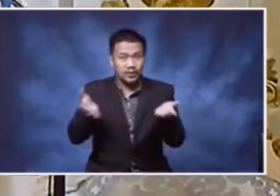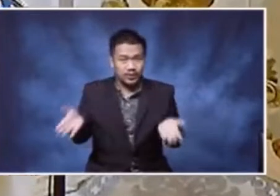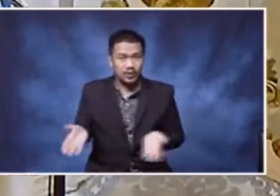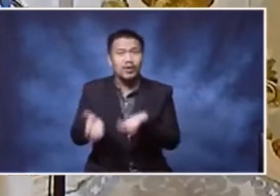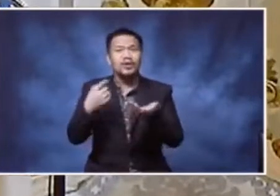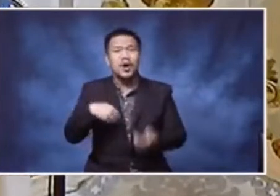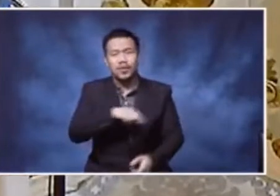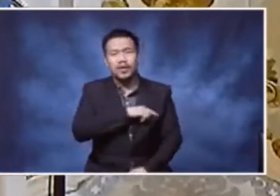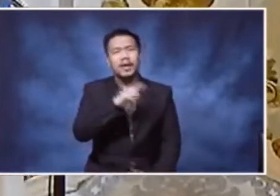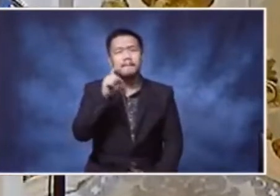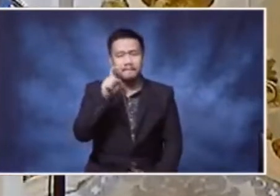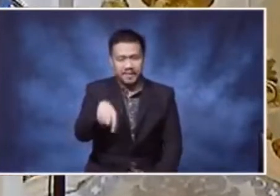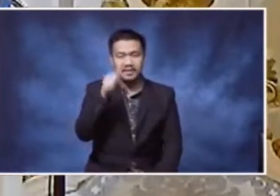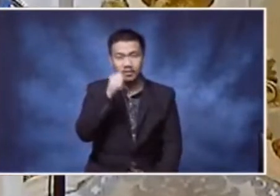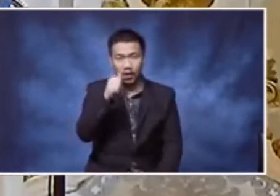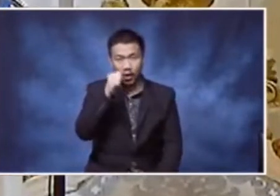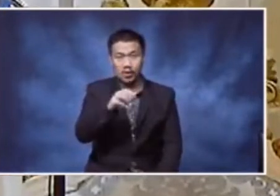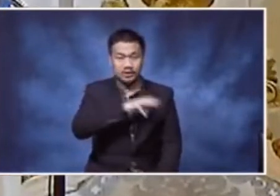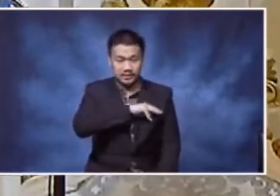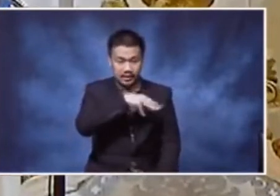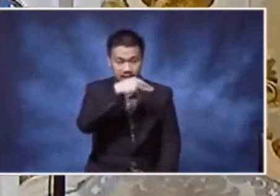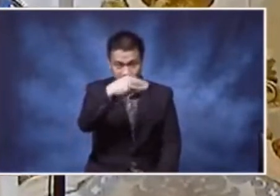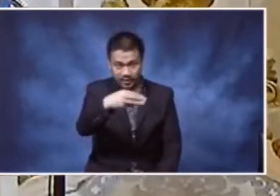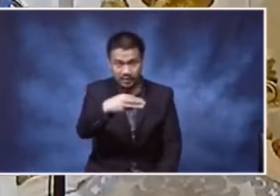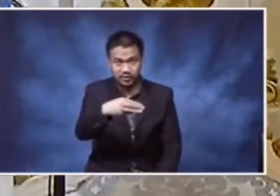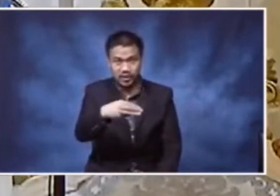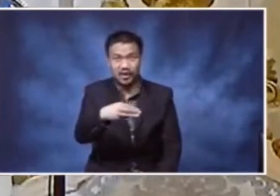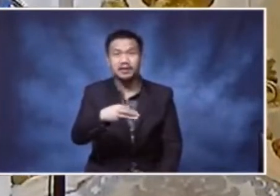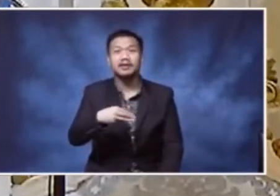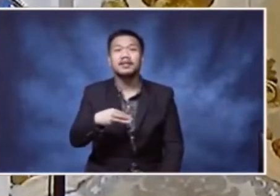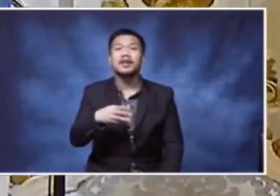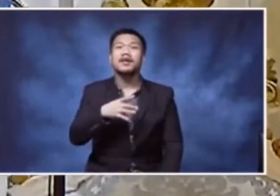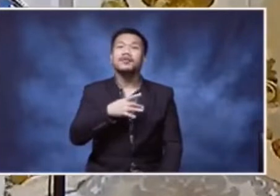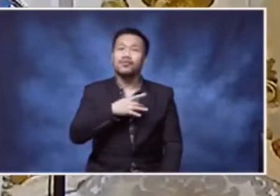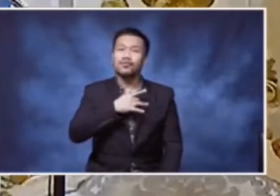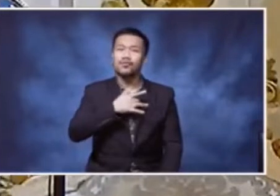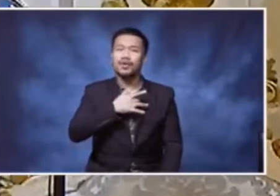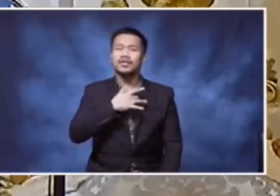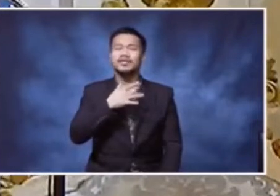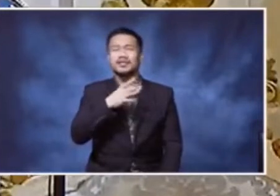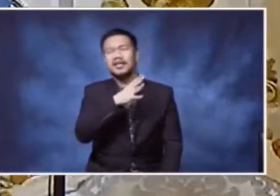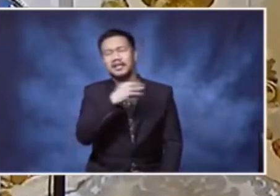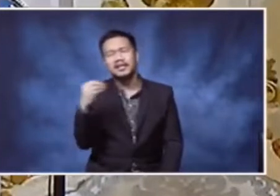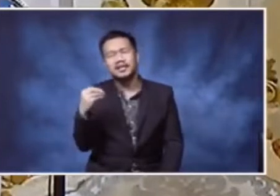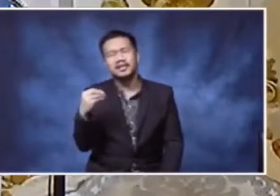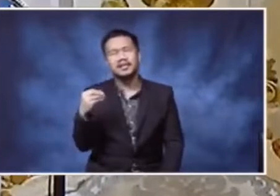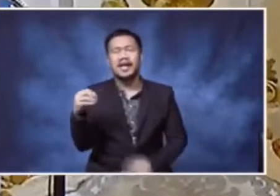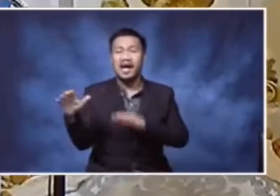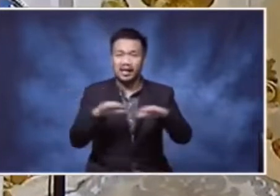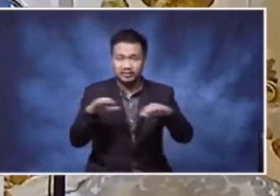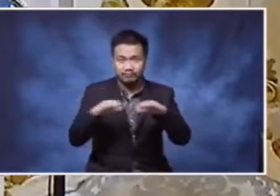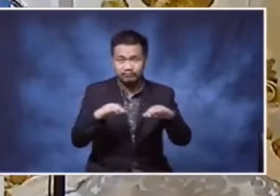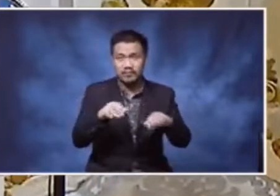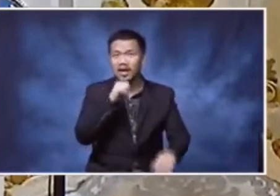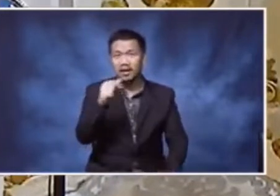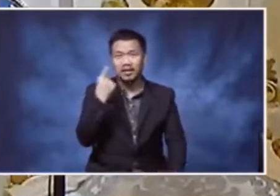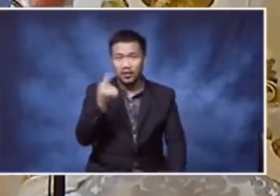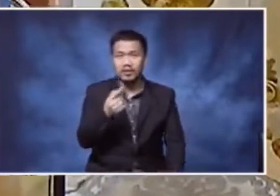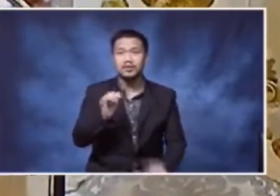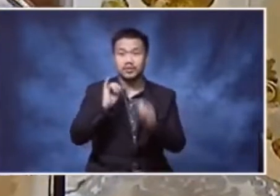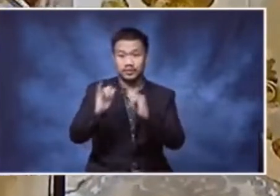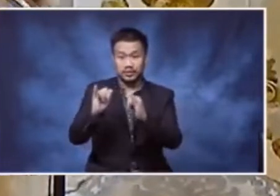should always be in the missionary mode. Hindi lang dapat tayo nasa maintenance